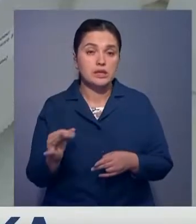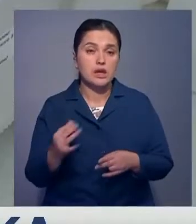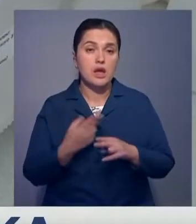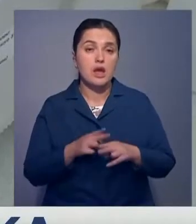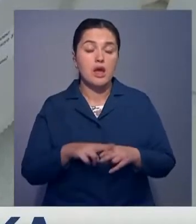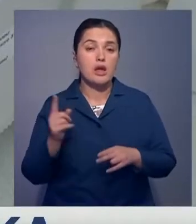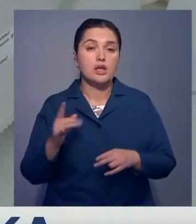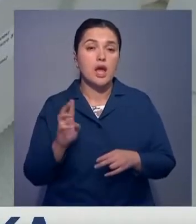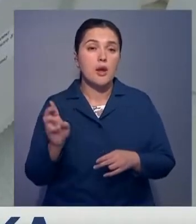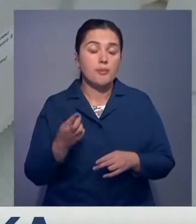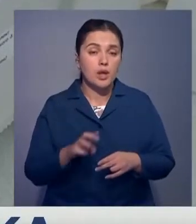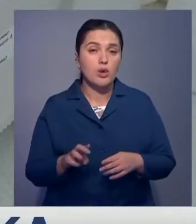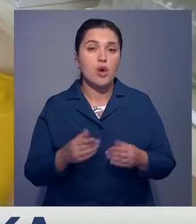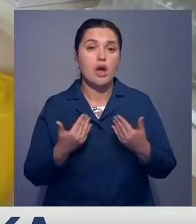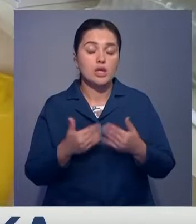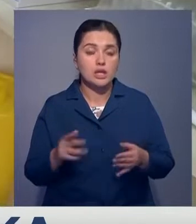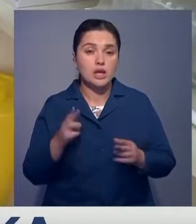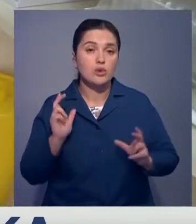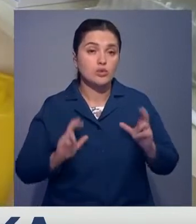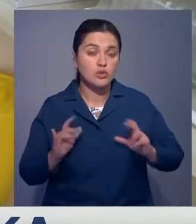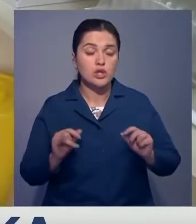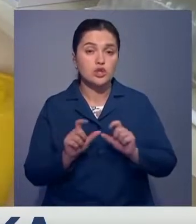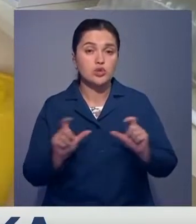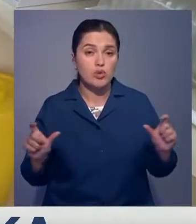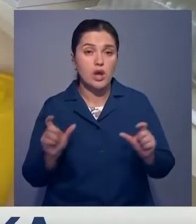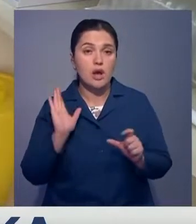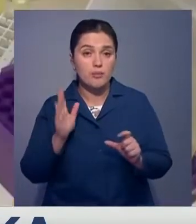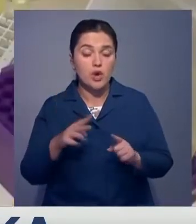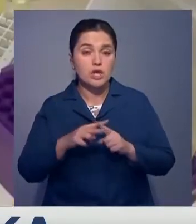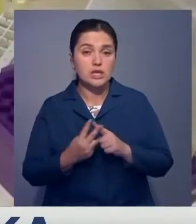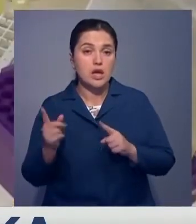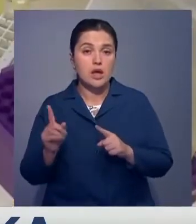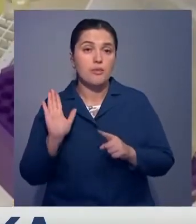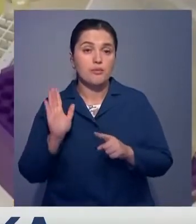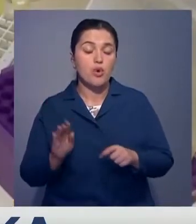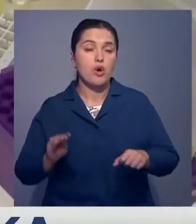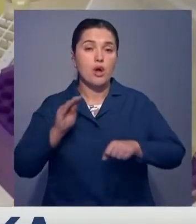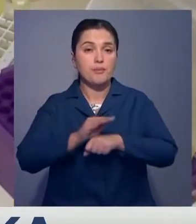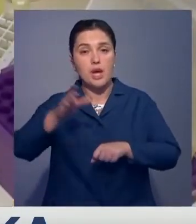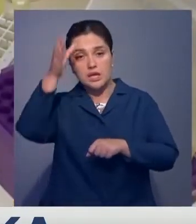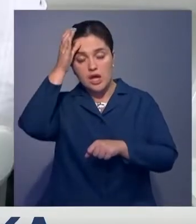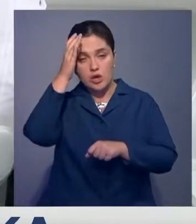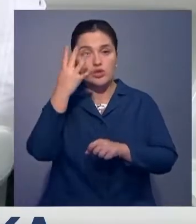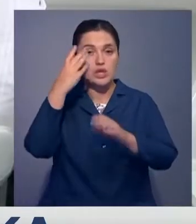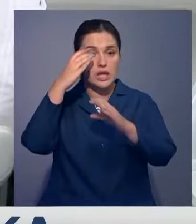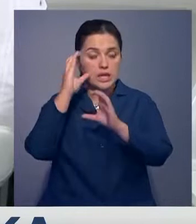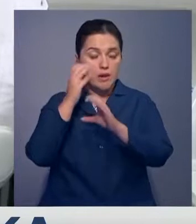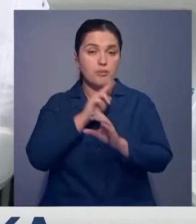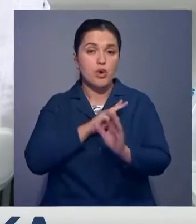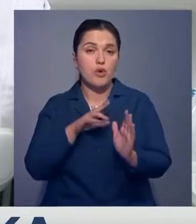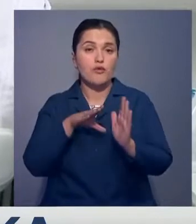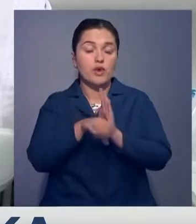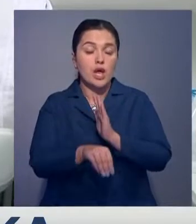открыты не только для студентов но и для школьников в будущем часть из них пополнят ученые ряды 4 лаборатории действуют при вузе